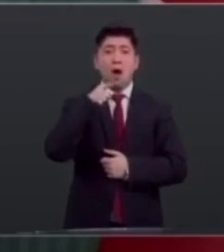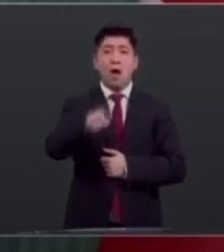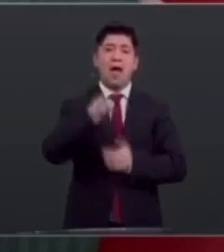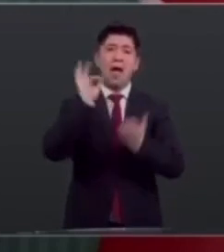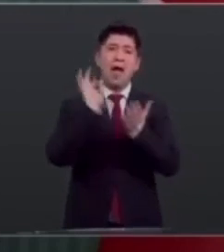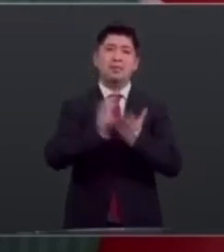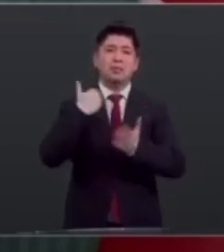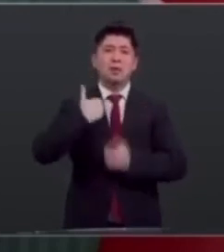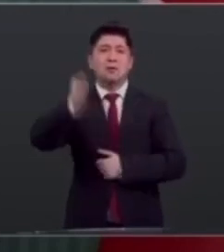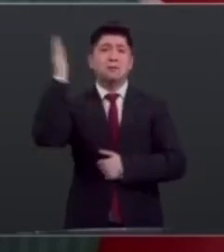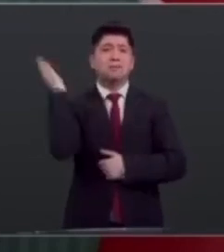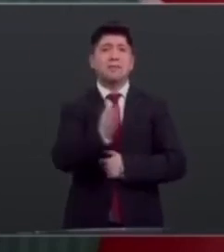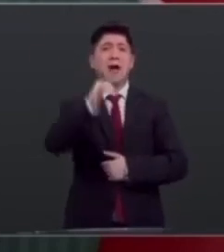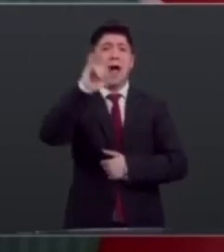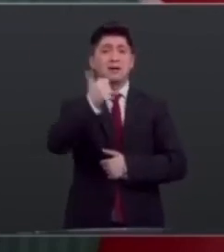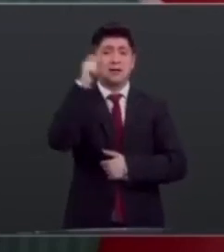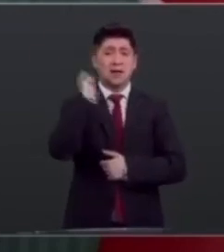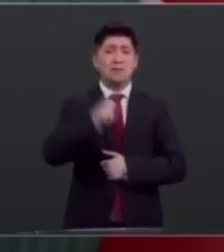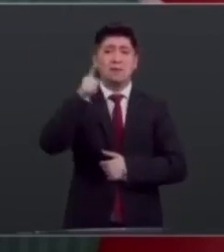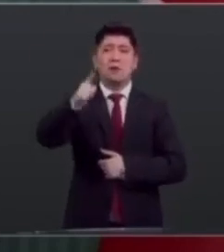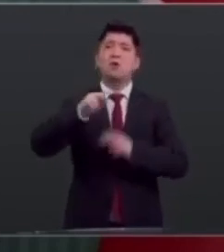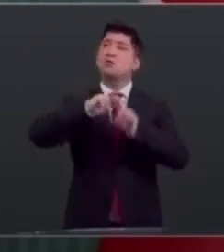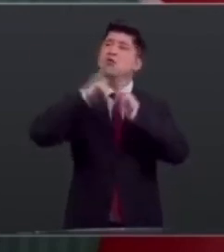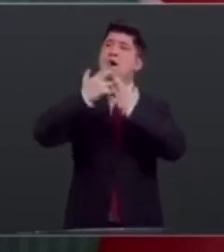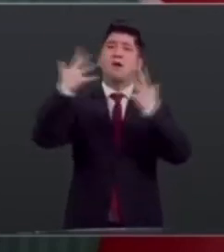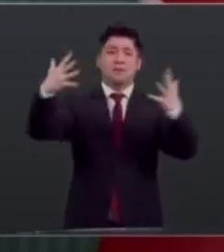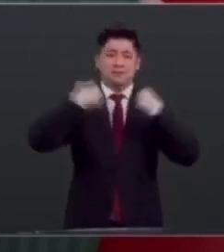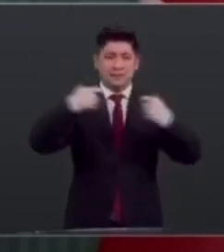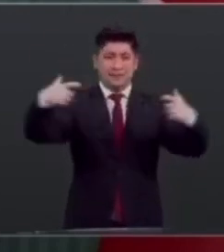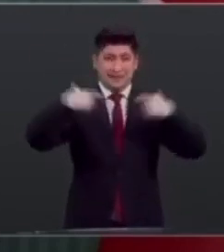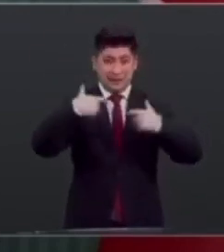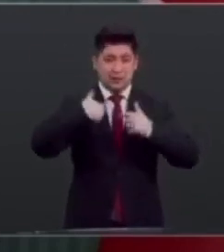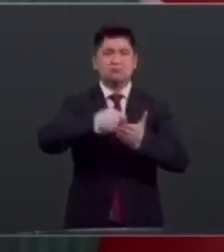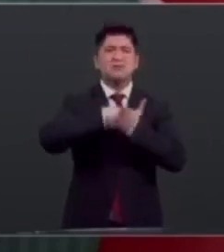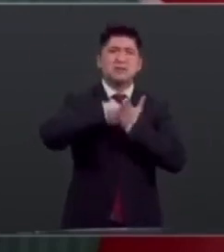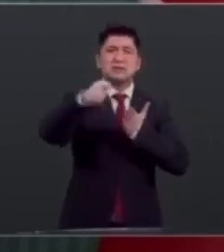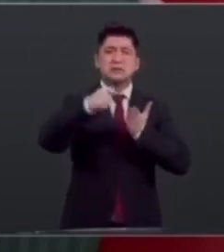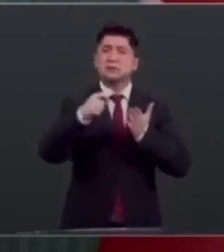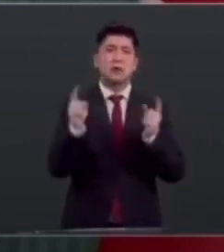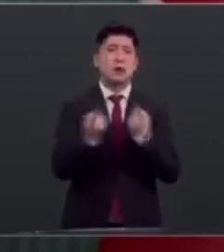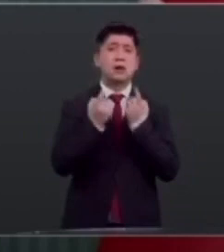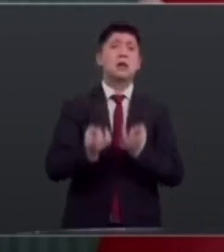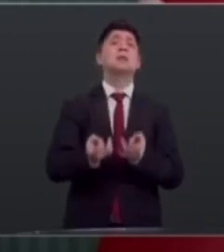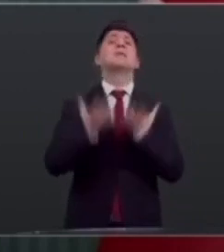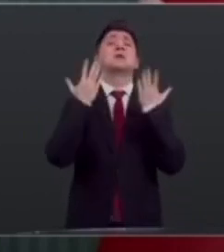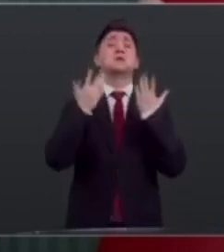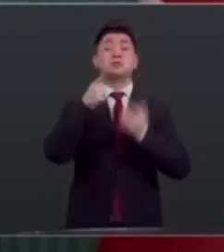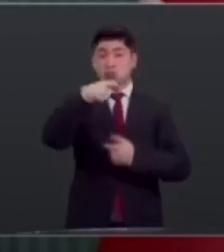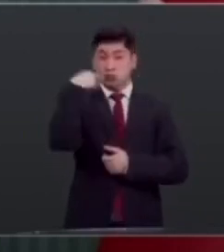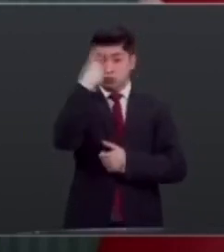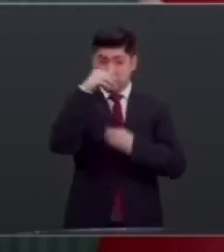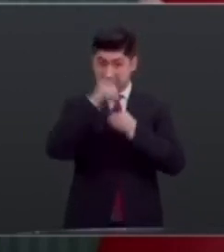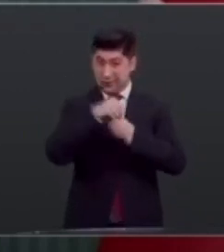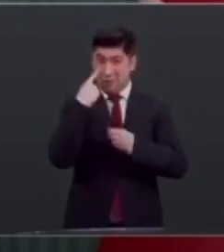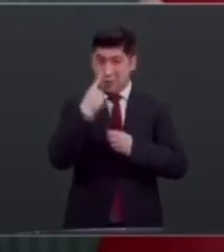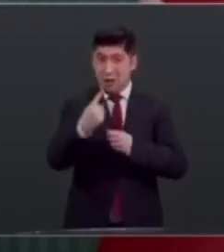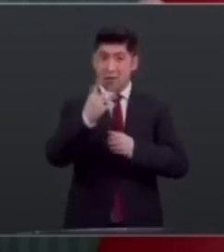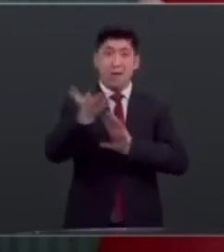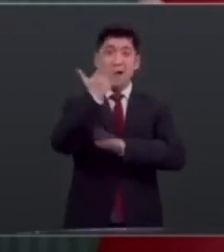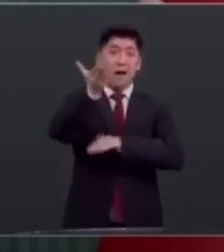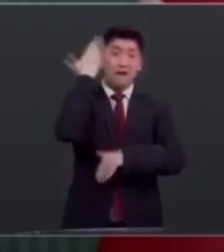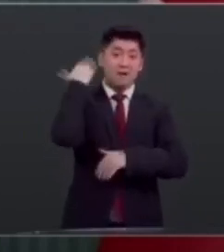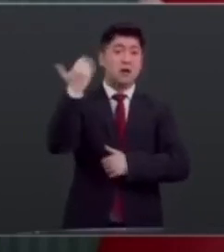edilen darbe ve vesayet izini silmek mümkün olmuyor. Bunun için daha önce yeni